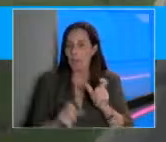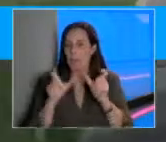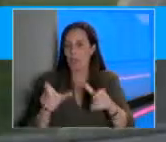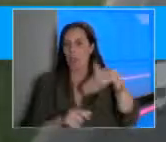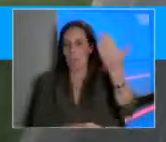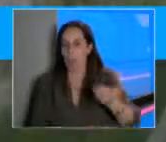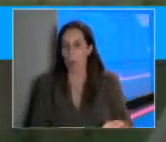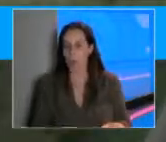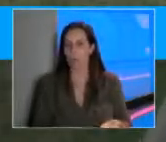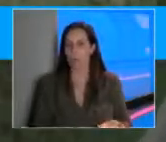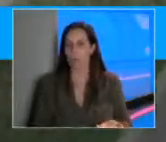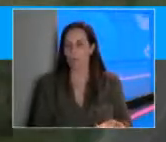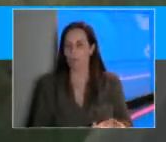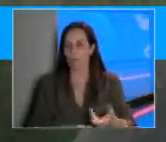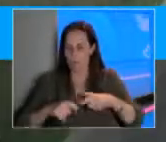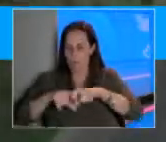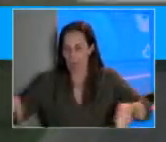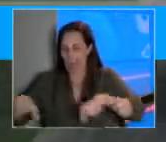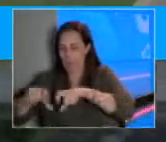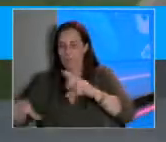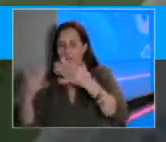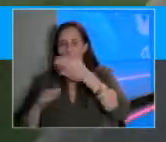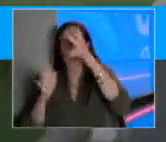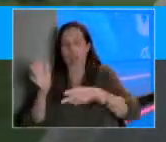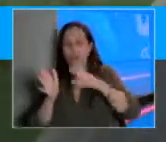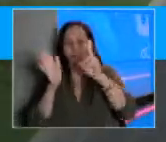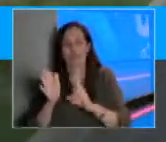בחוץ, כי ברציף עוצרות כמה וכמה רכבות,